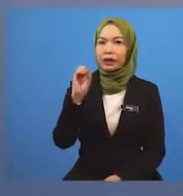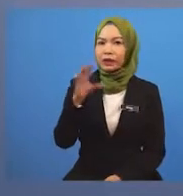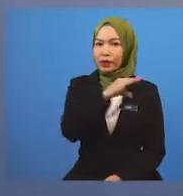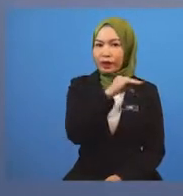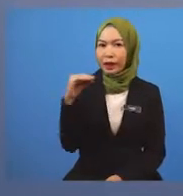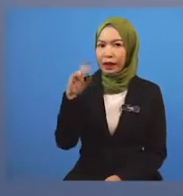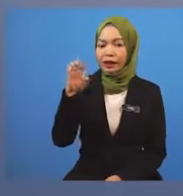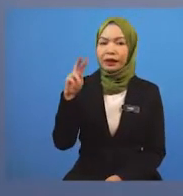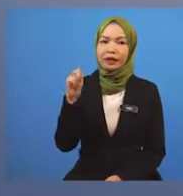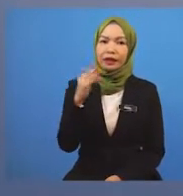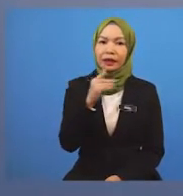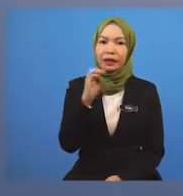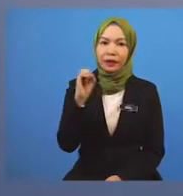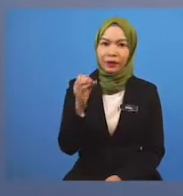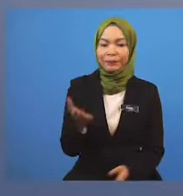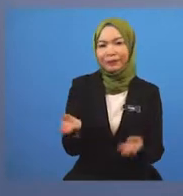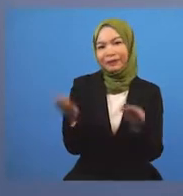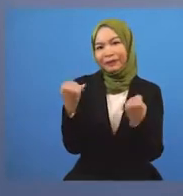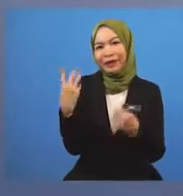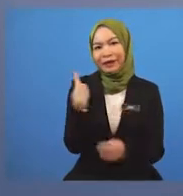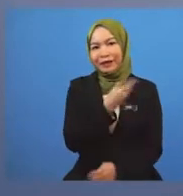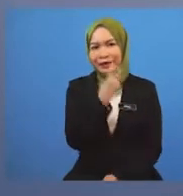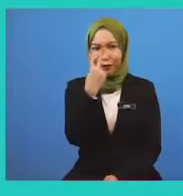endotermik. Mari kita lihat sama-sama.